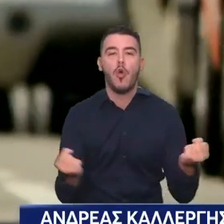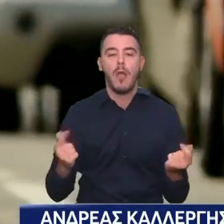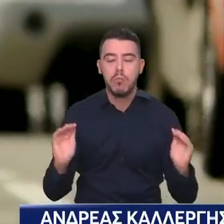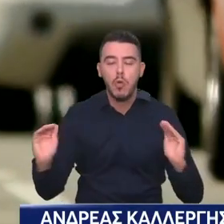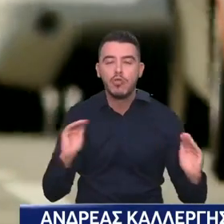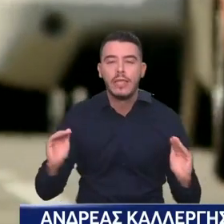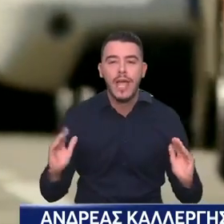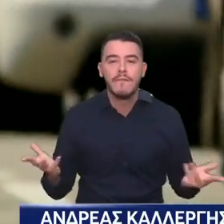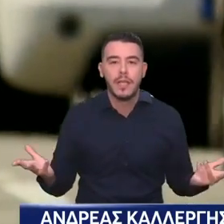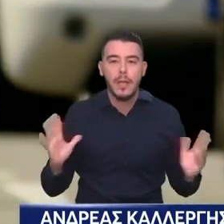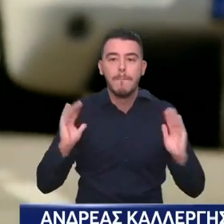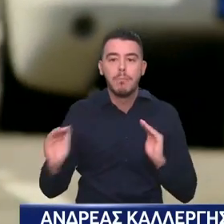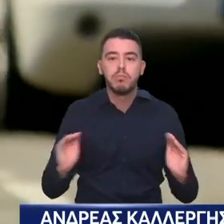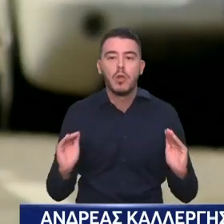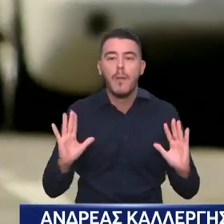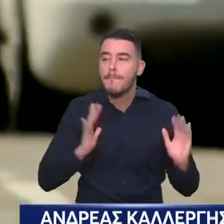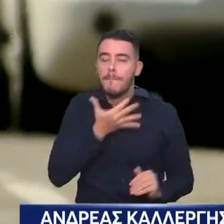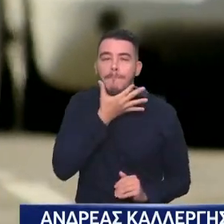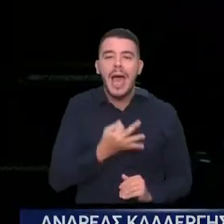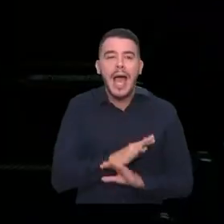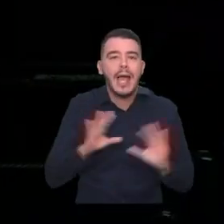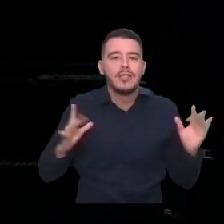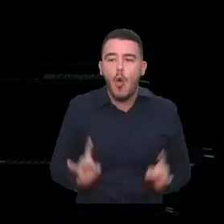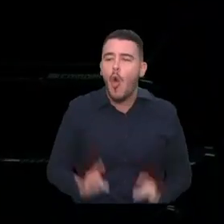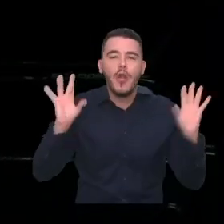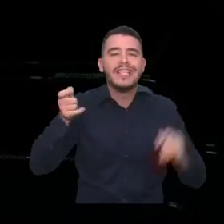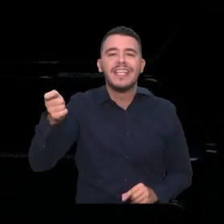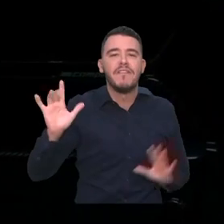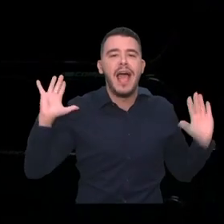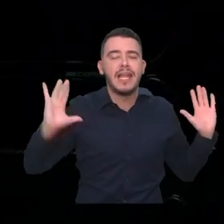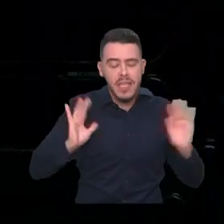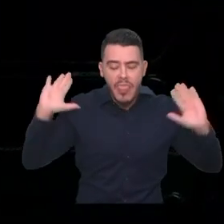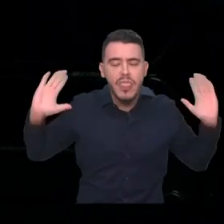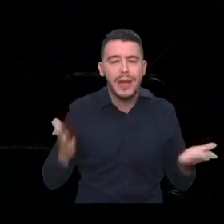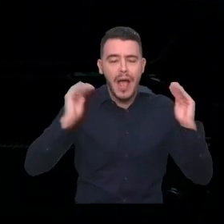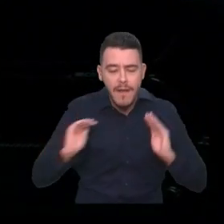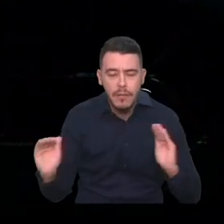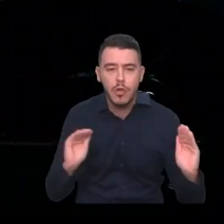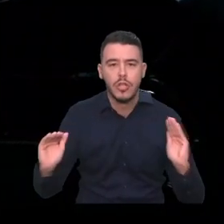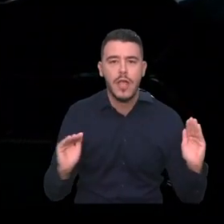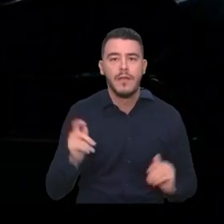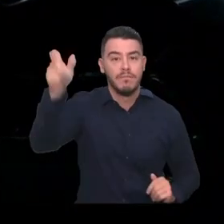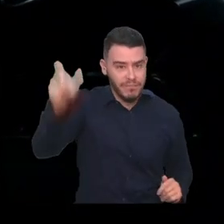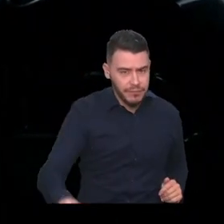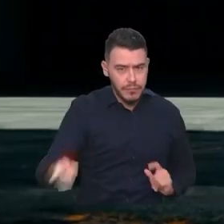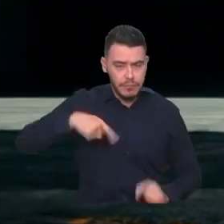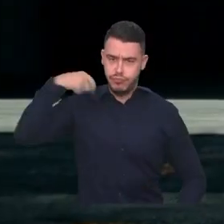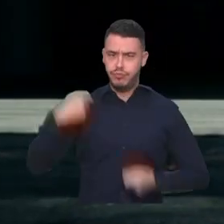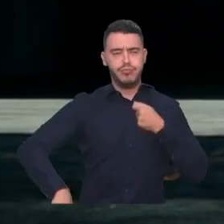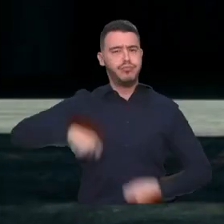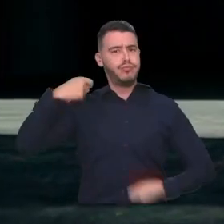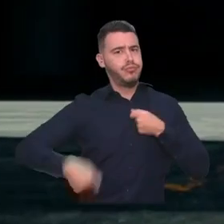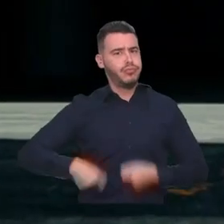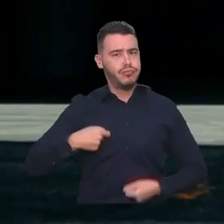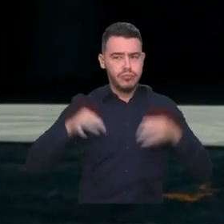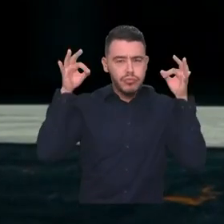στοιχείο σαν να είναι ανασφάλιστος. Ο επιχειρηματίας από τη Ροδόπη συνεχίζει να διαμαρτύρεται για τη σεβάρος του απόφαση, αλλά όπως